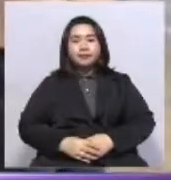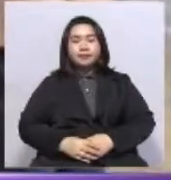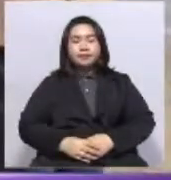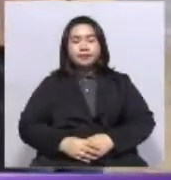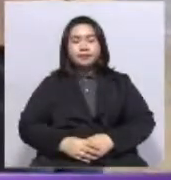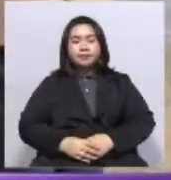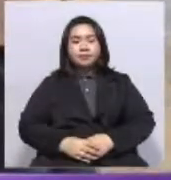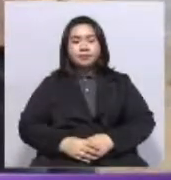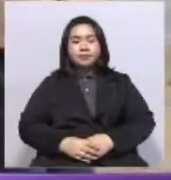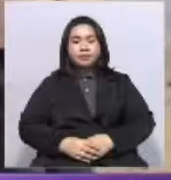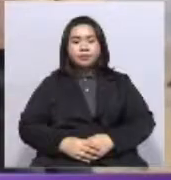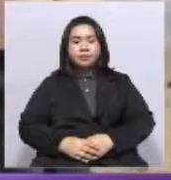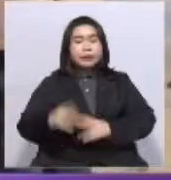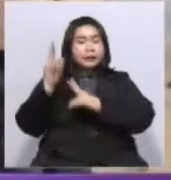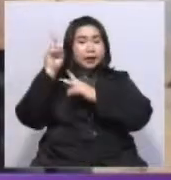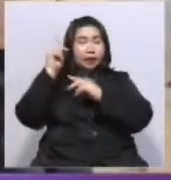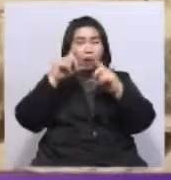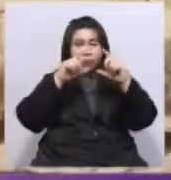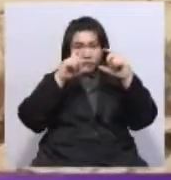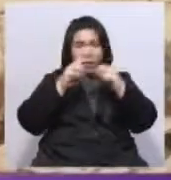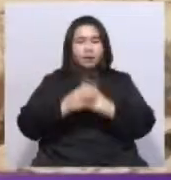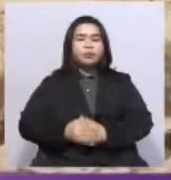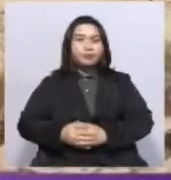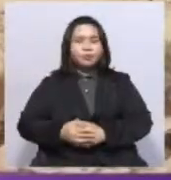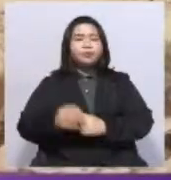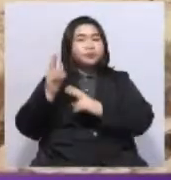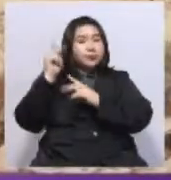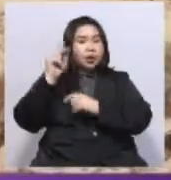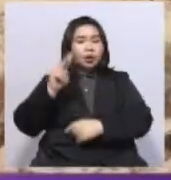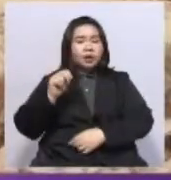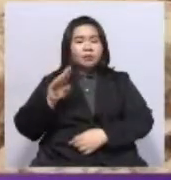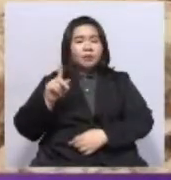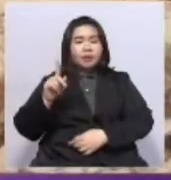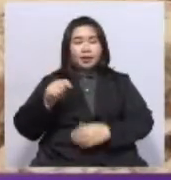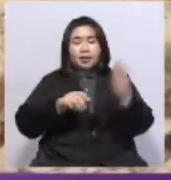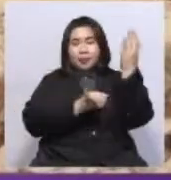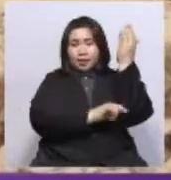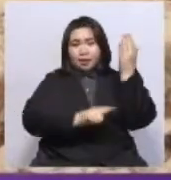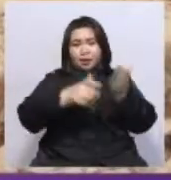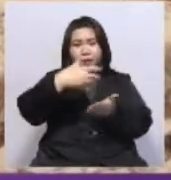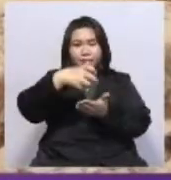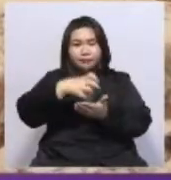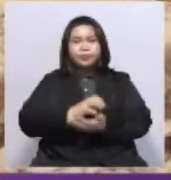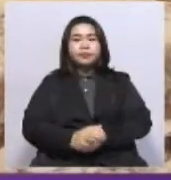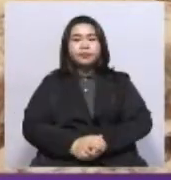ไอดีสะมาเมถ่ายภาพมัสนีบาดงทีมข่าว NBT ยะลารายงาน